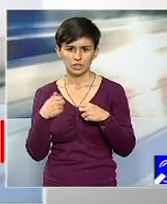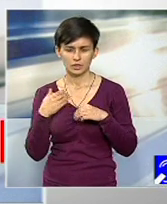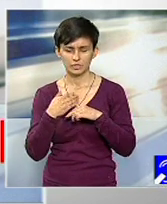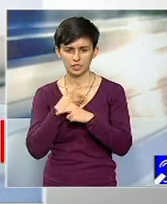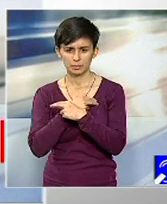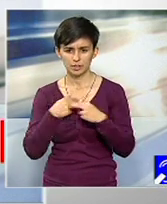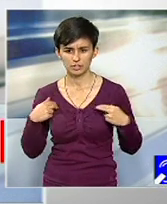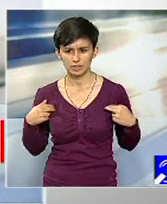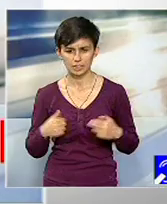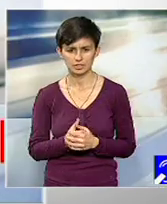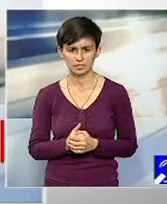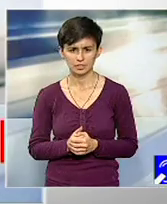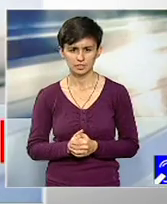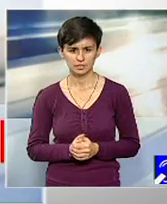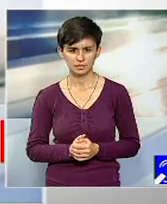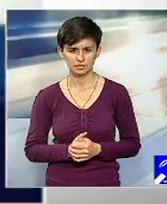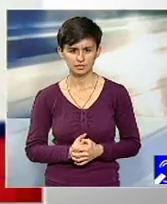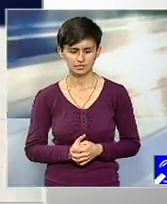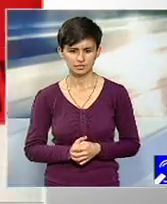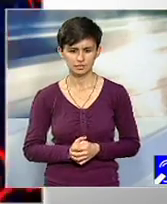Fără prejudecăți, continuă la TVR.